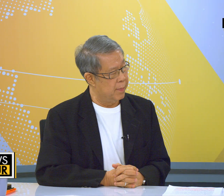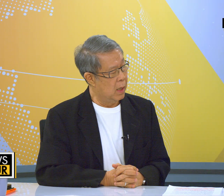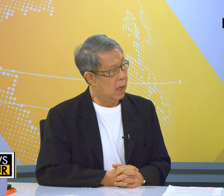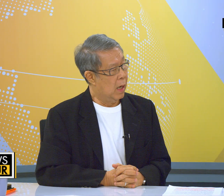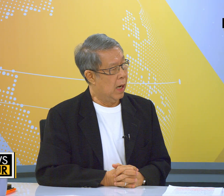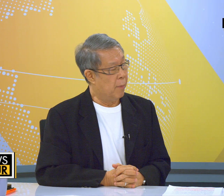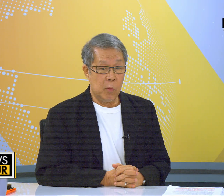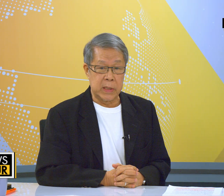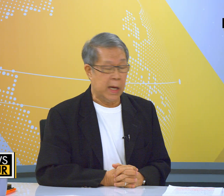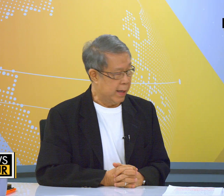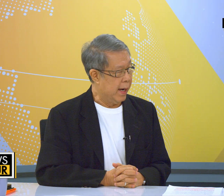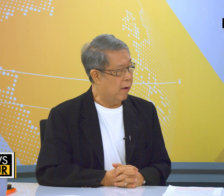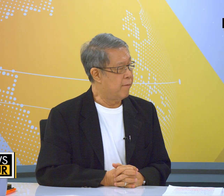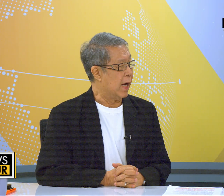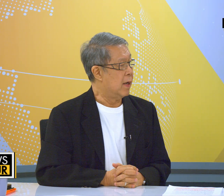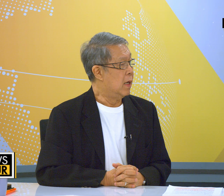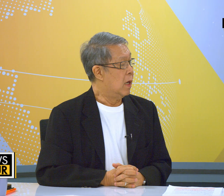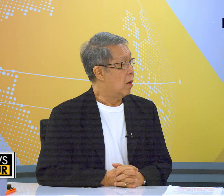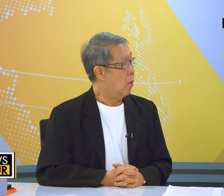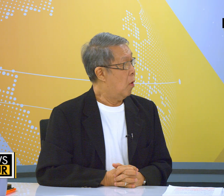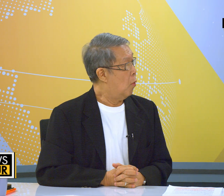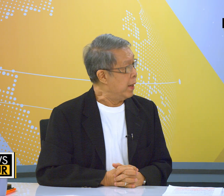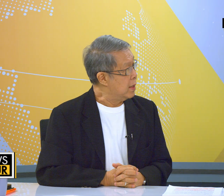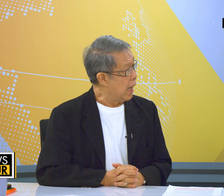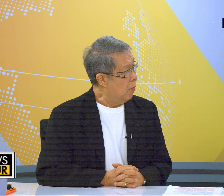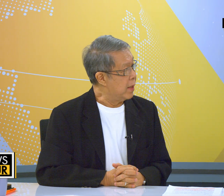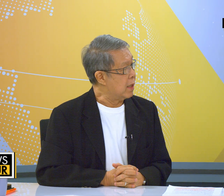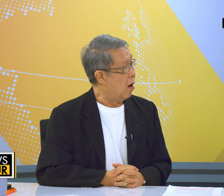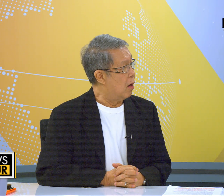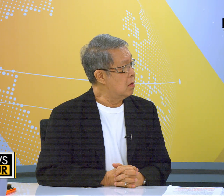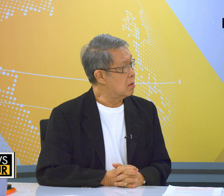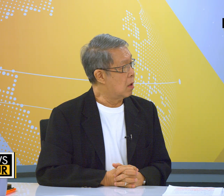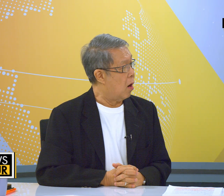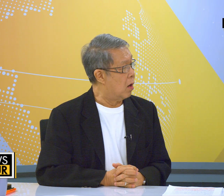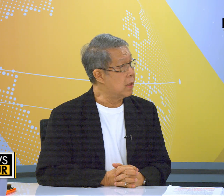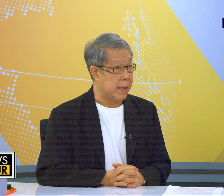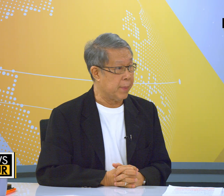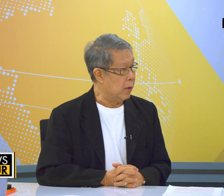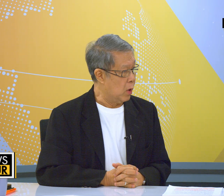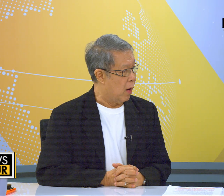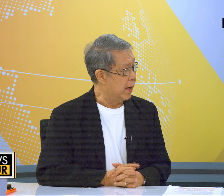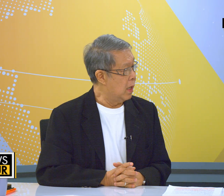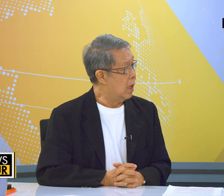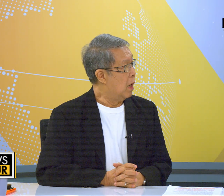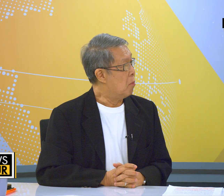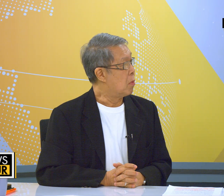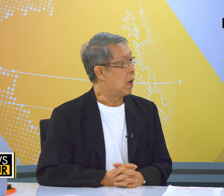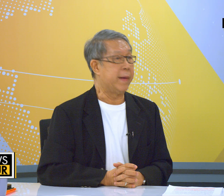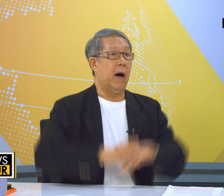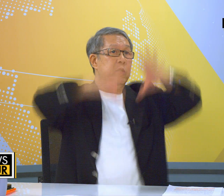คง CHAั ผมรสเคเลาให้ฟัง วันหน่เช้าวัหน่ของน่าจะเปนิวยอคนะ